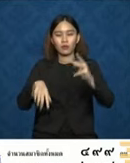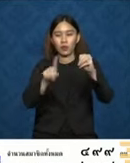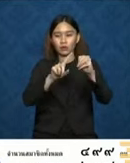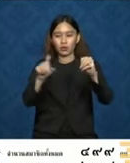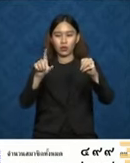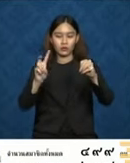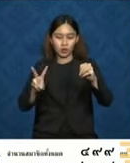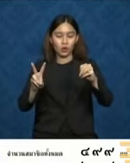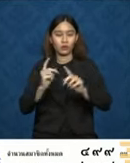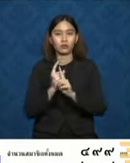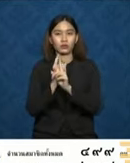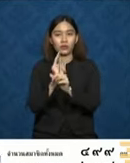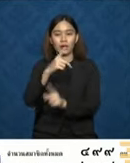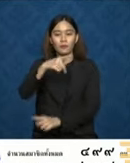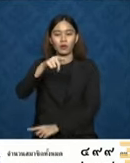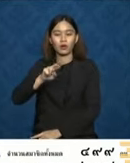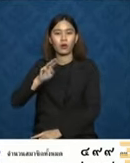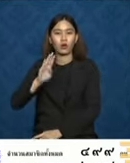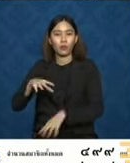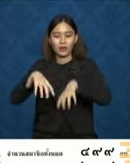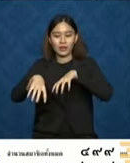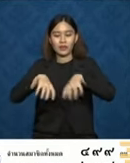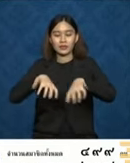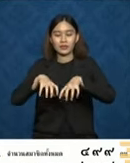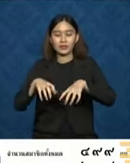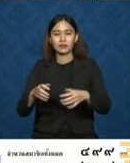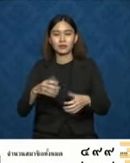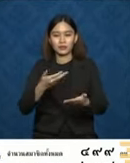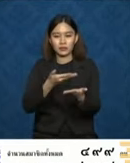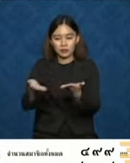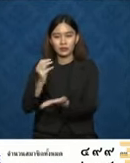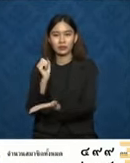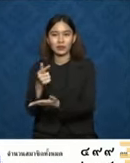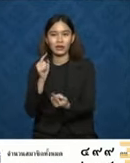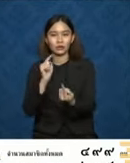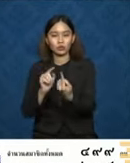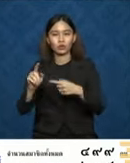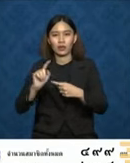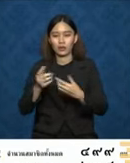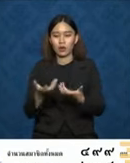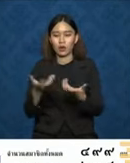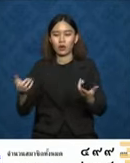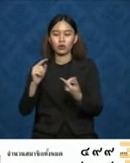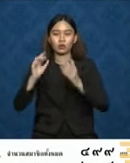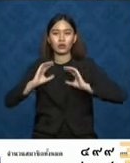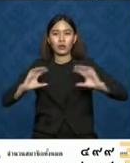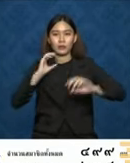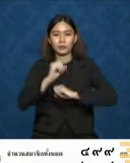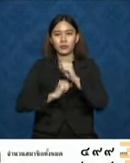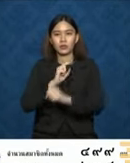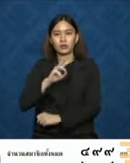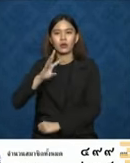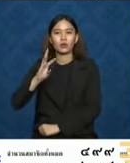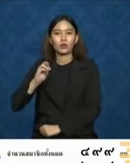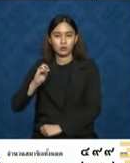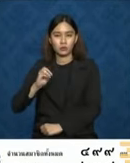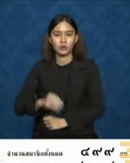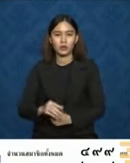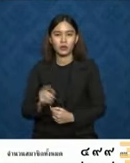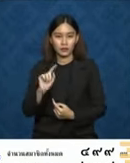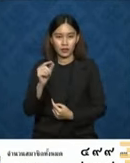102ตามพระราชบัญญัติการจัดซื้อจัดจ้างและการบริหารแลพัพัสดุภาครัฐ 2560